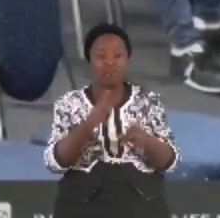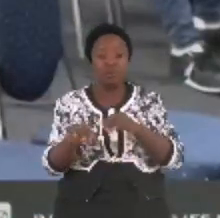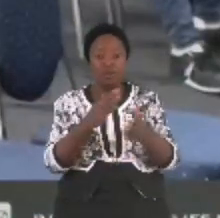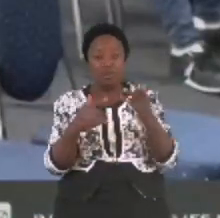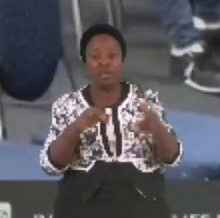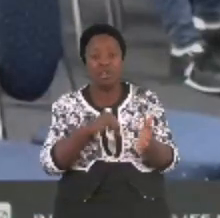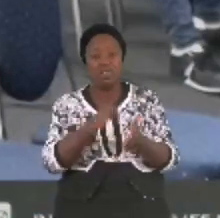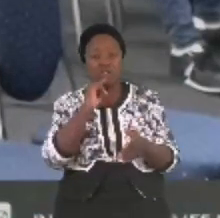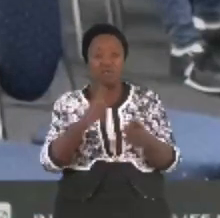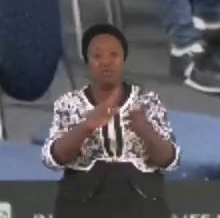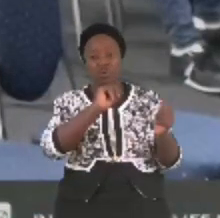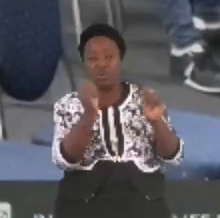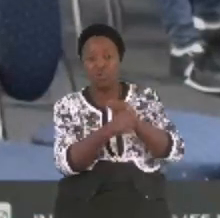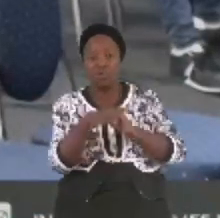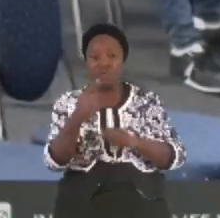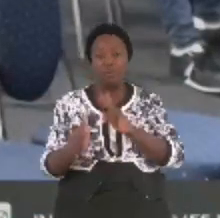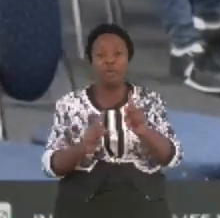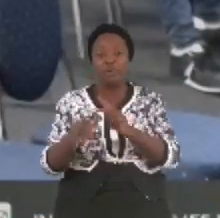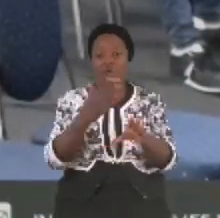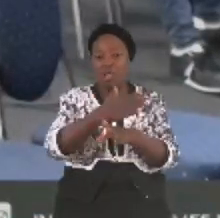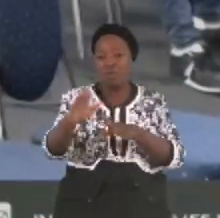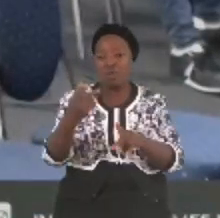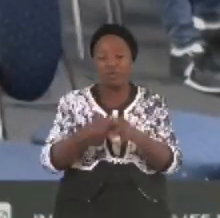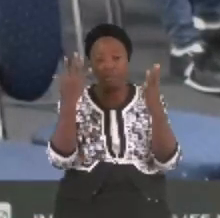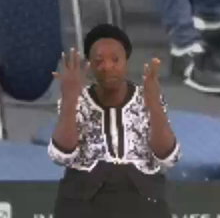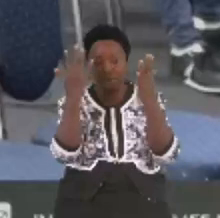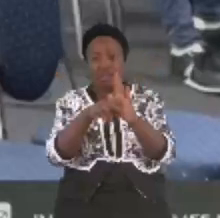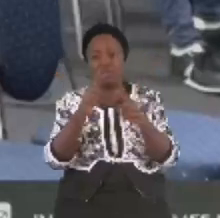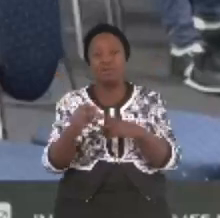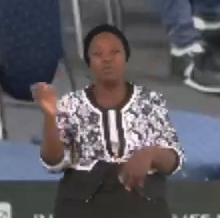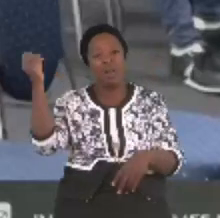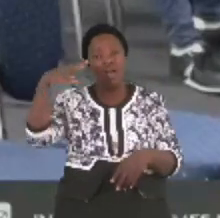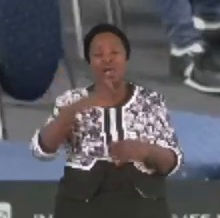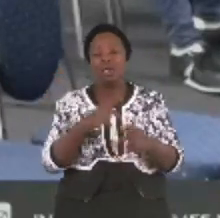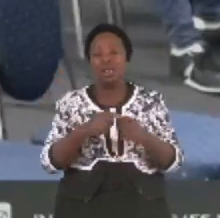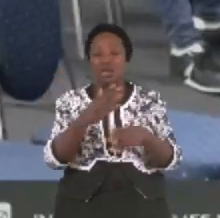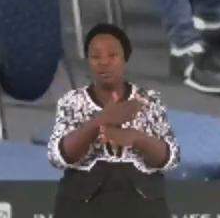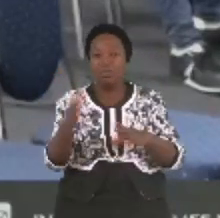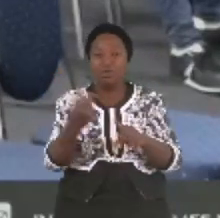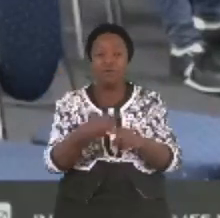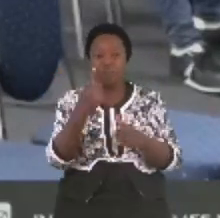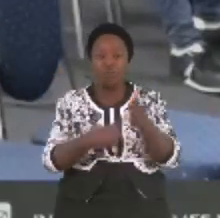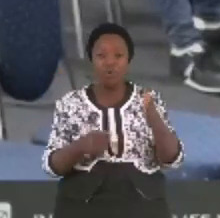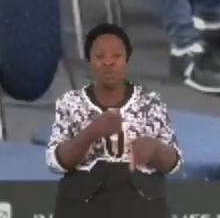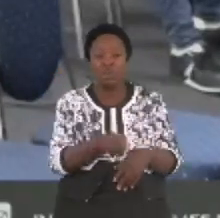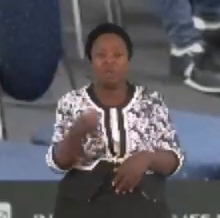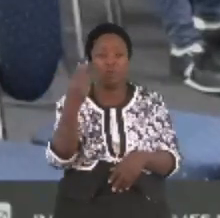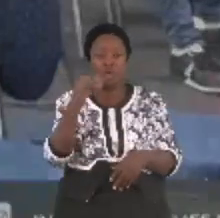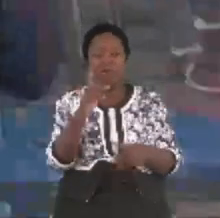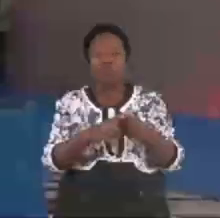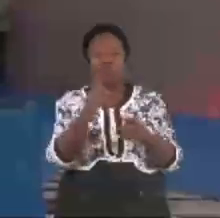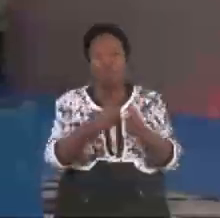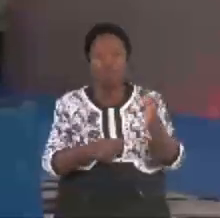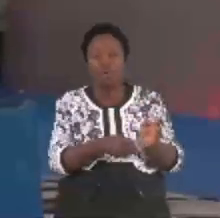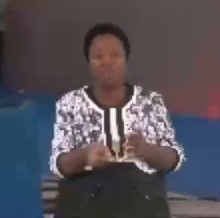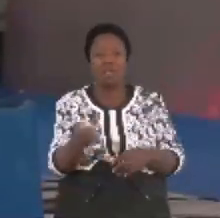c'est pour que tu ramènes les gens, tu détournes des ténèbres, que tu les sors de là où ils sont, de ce qu'ils doivent